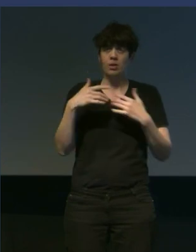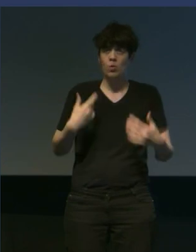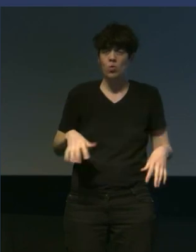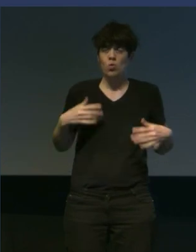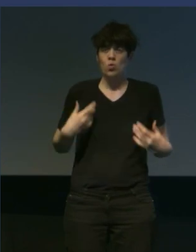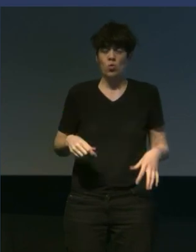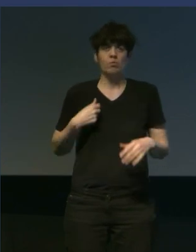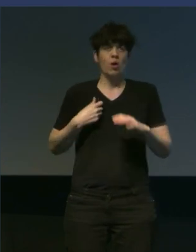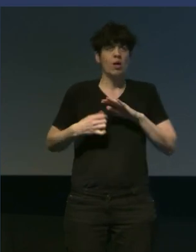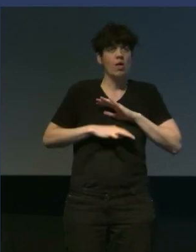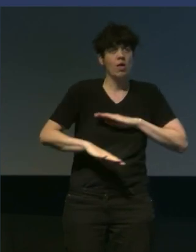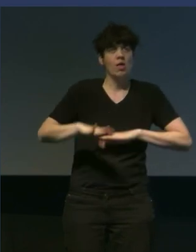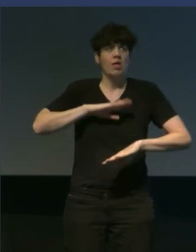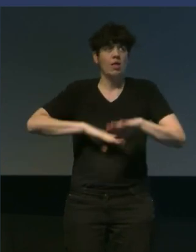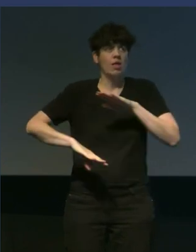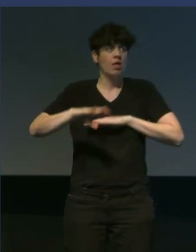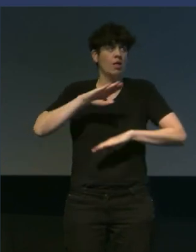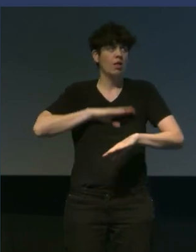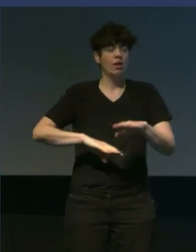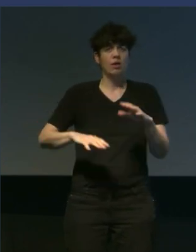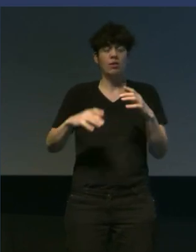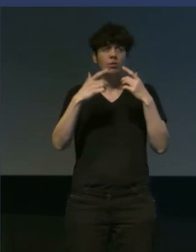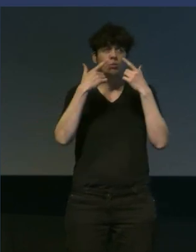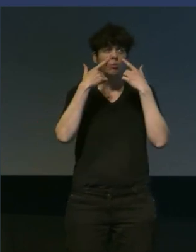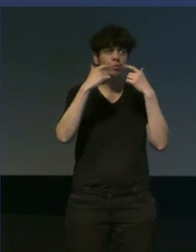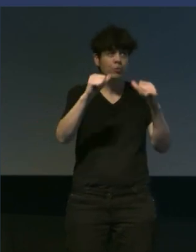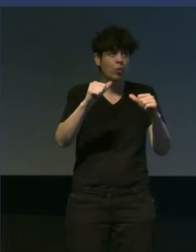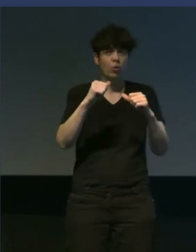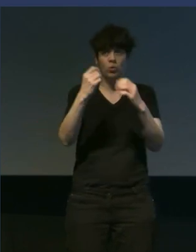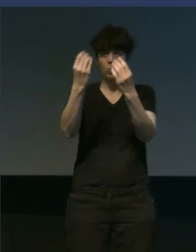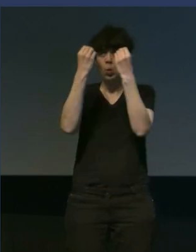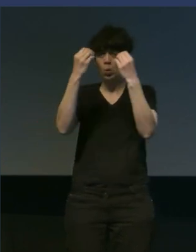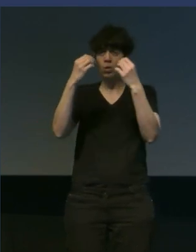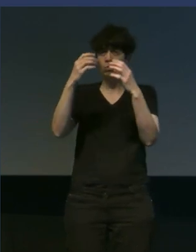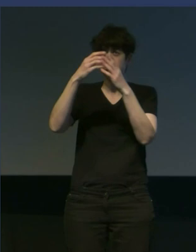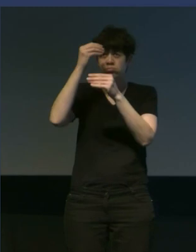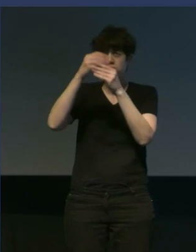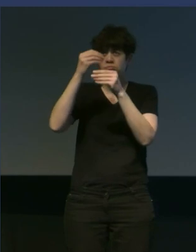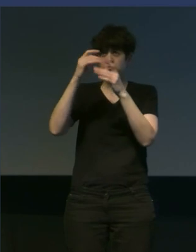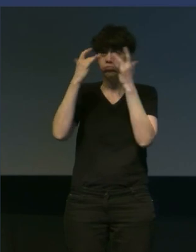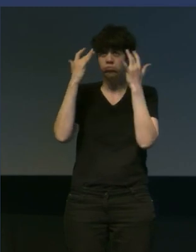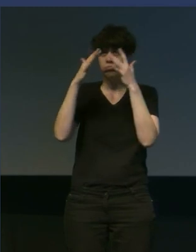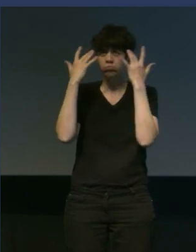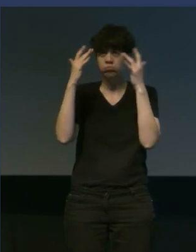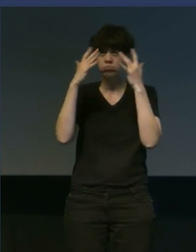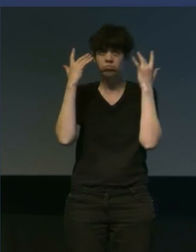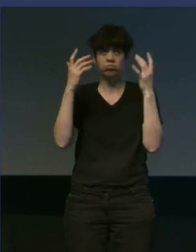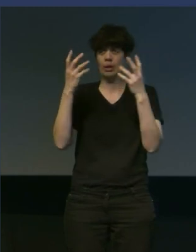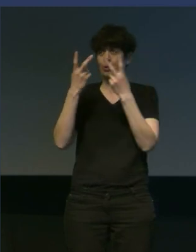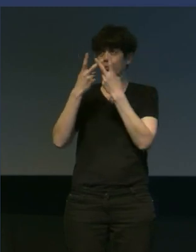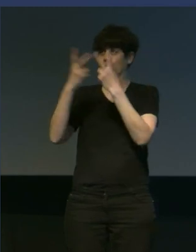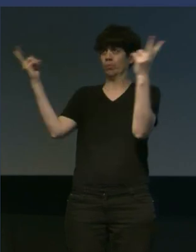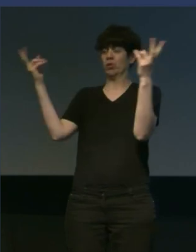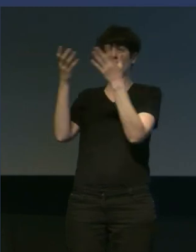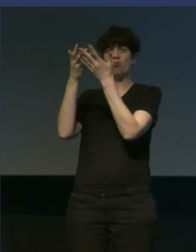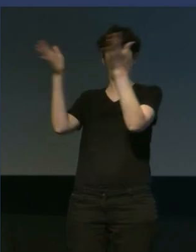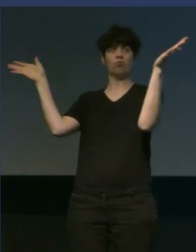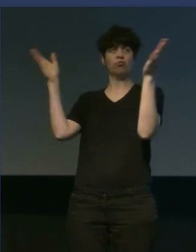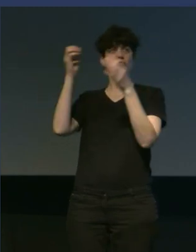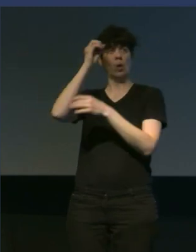du décalage entre ce que je voyais en cours et le niveau de connaissance du grand public.